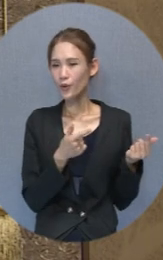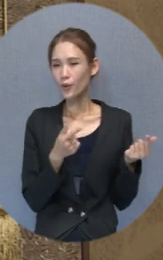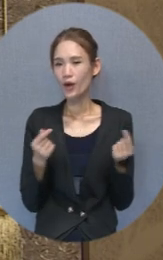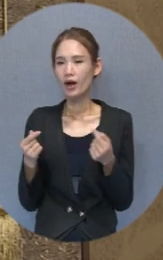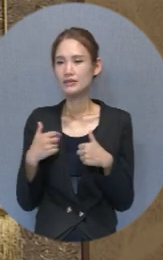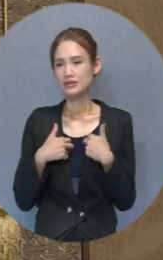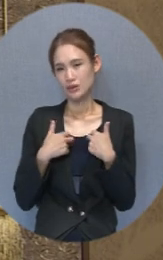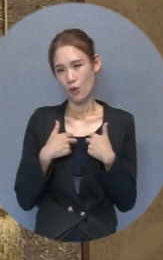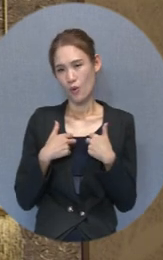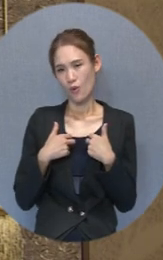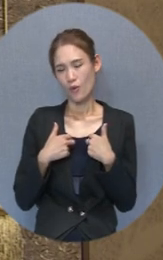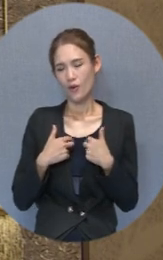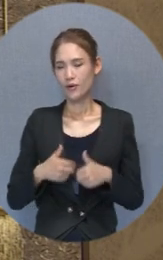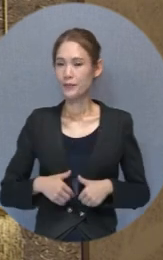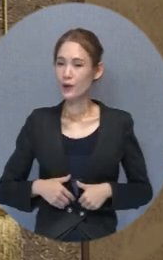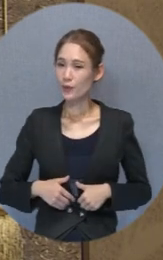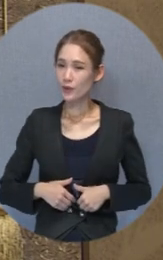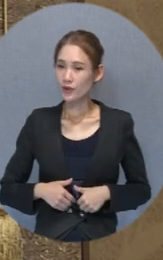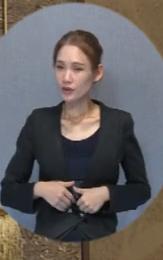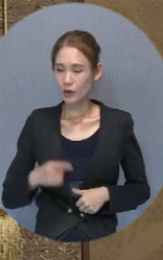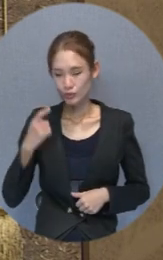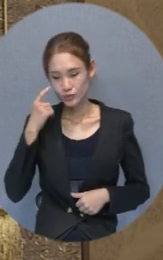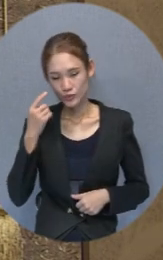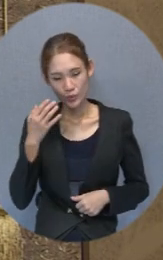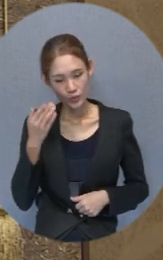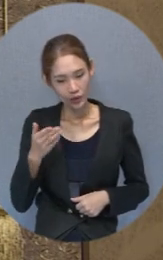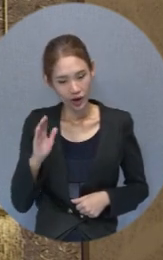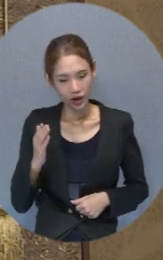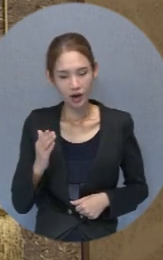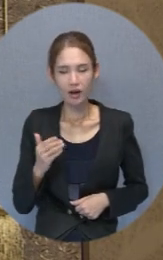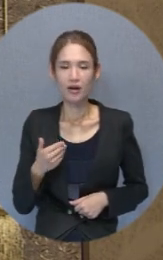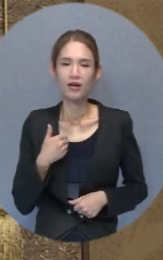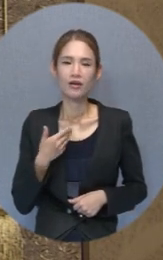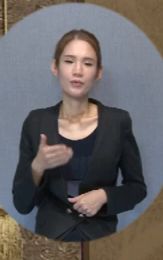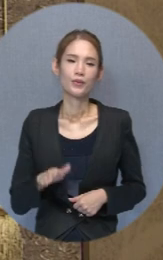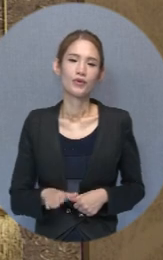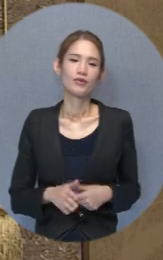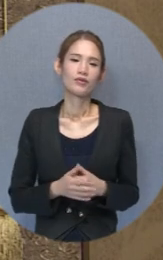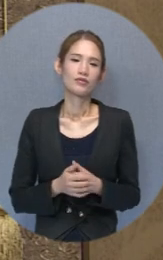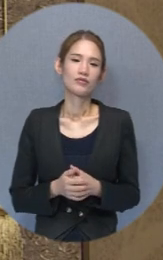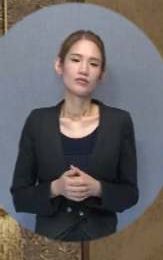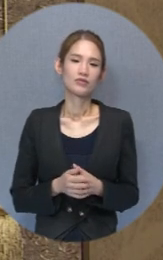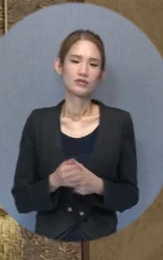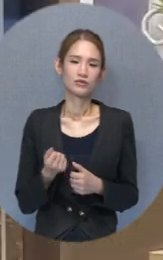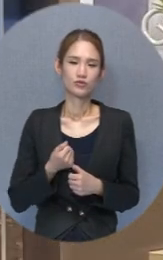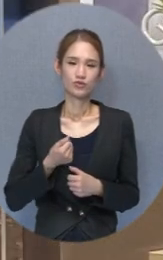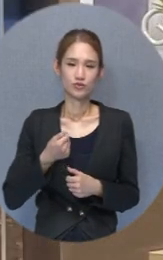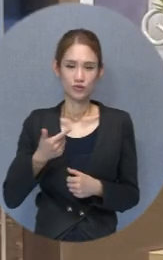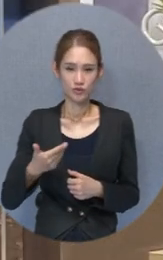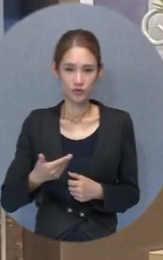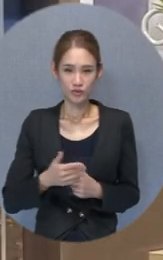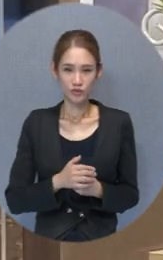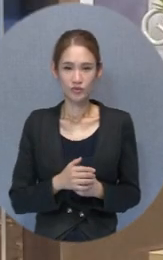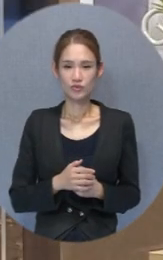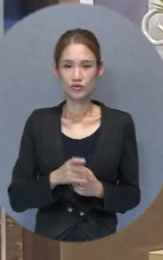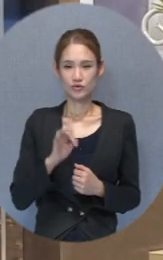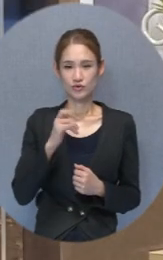맞아요. 그래서 뭔가 의지해야 되고 물어봐야 되고 해야 되는 상황이었는데 이 윷놀이를 하면서